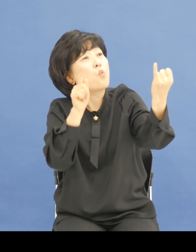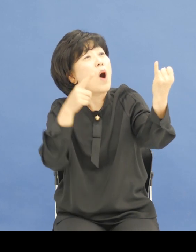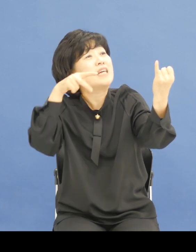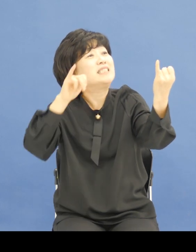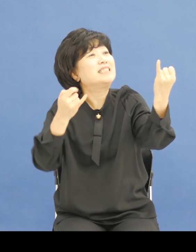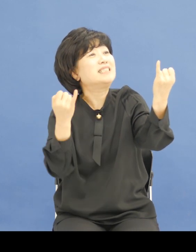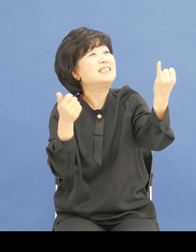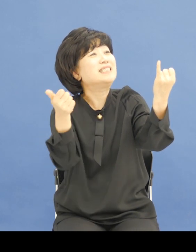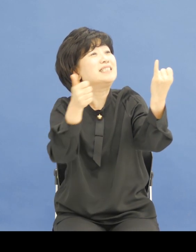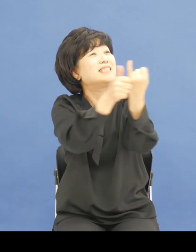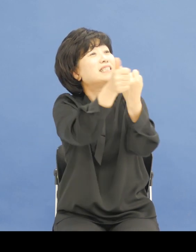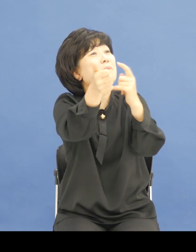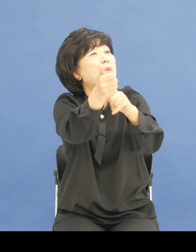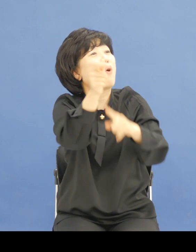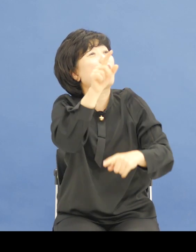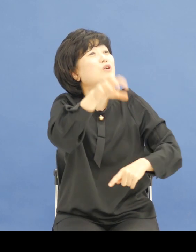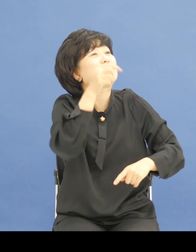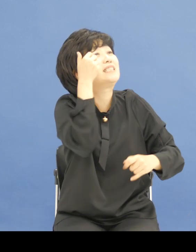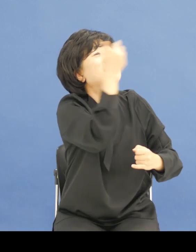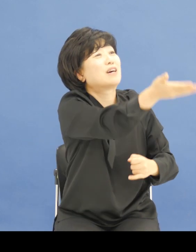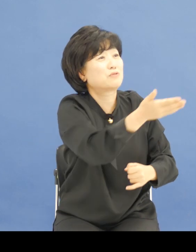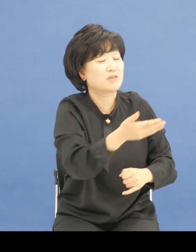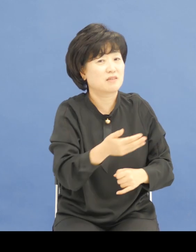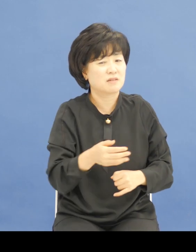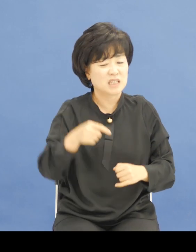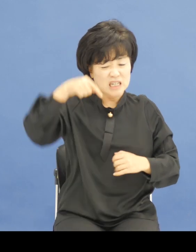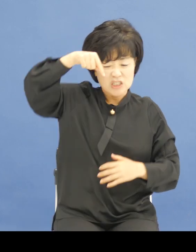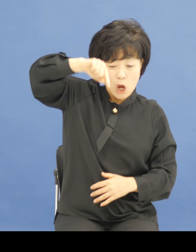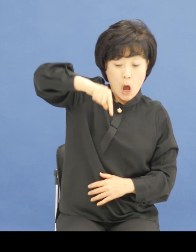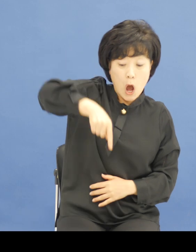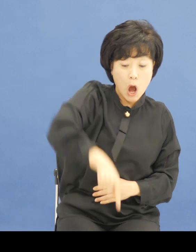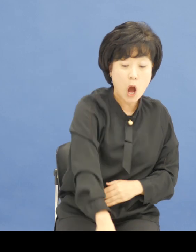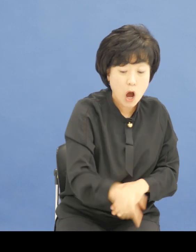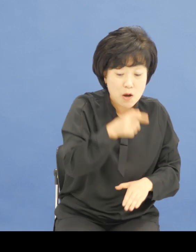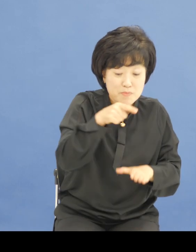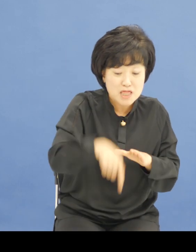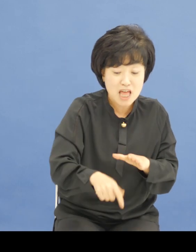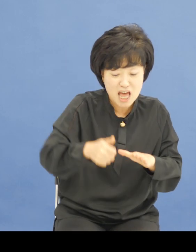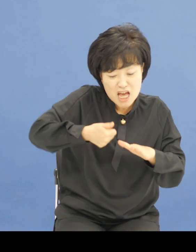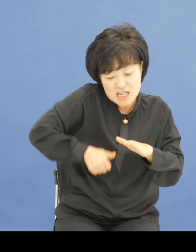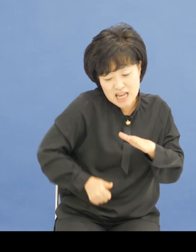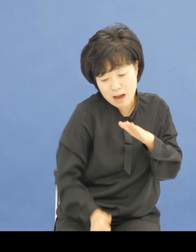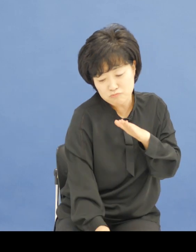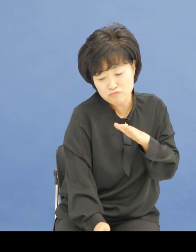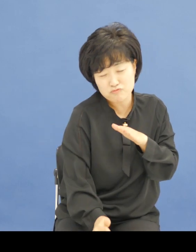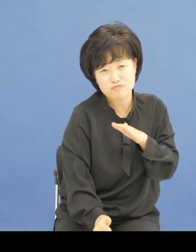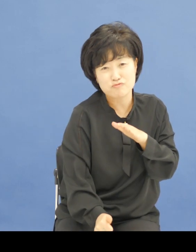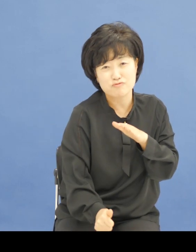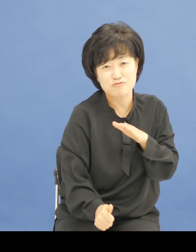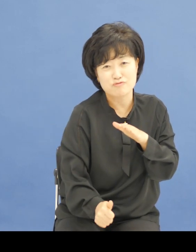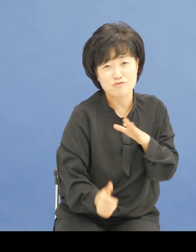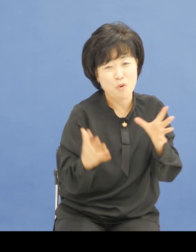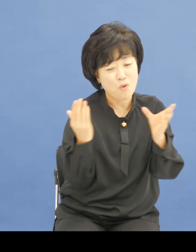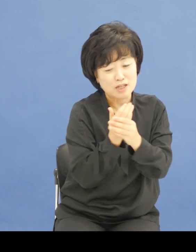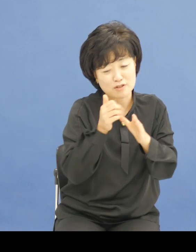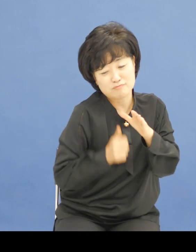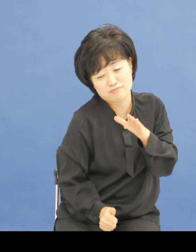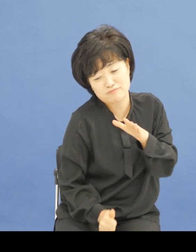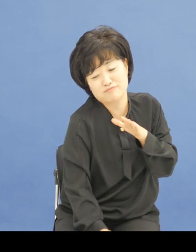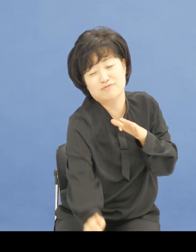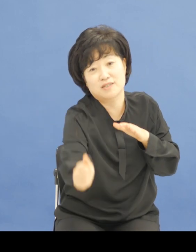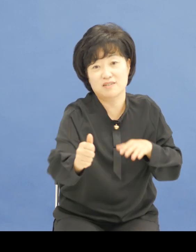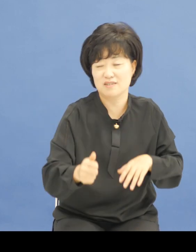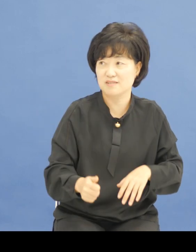가고 있는 중. 아 그래서 내가 막 처음에는 웃다가 기분 나빠가지고 야 그러면 너는